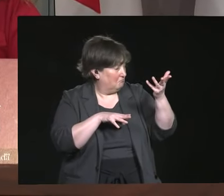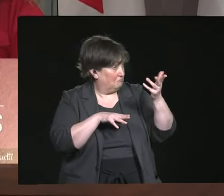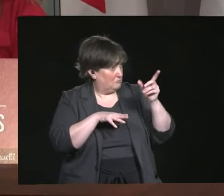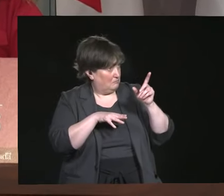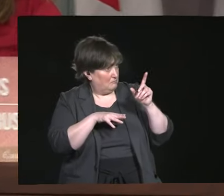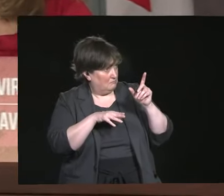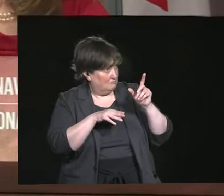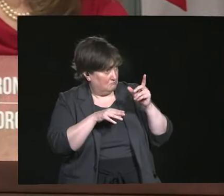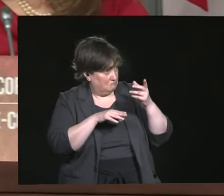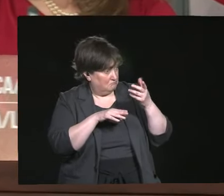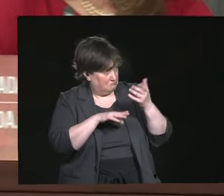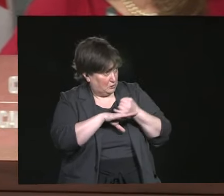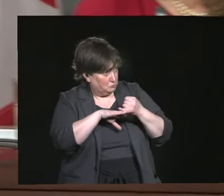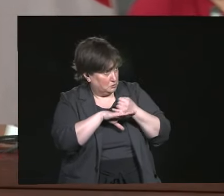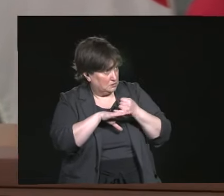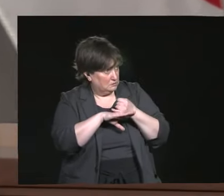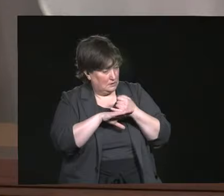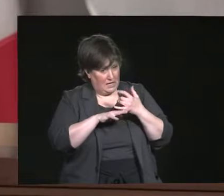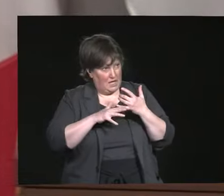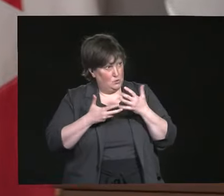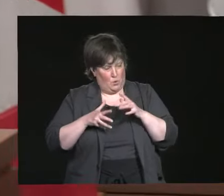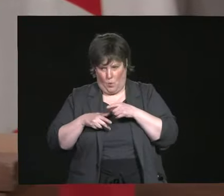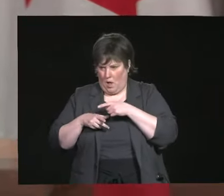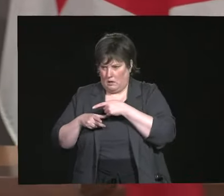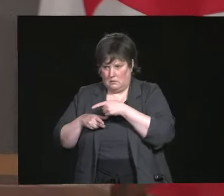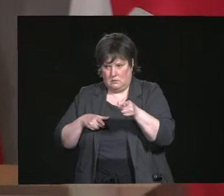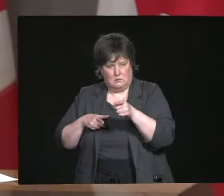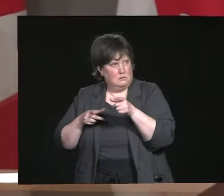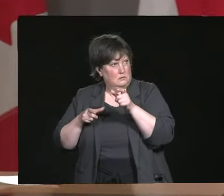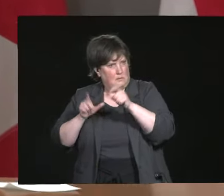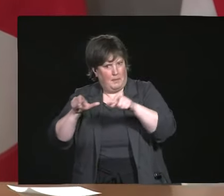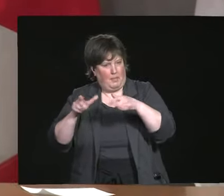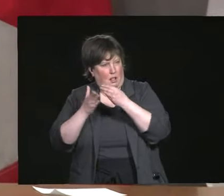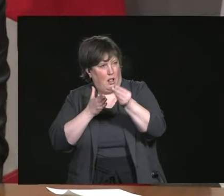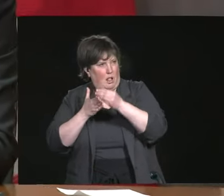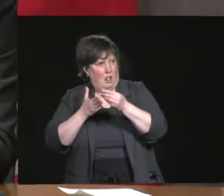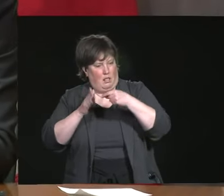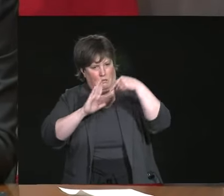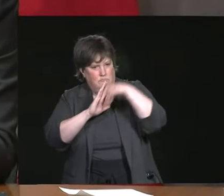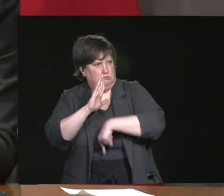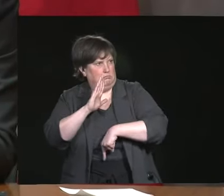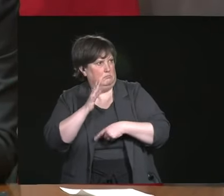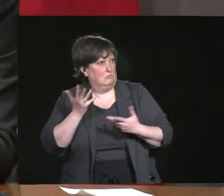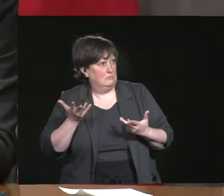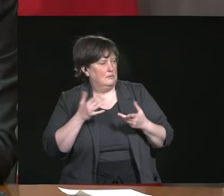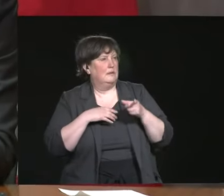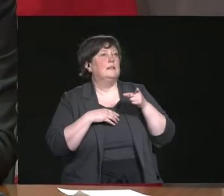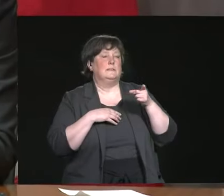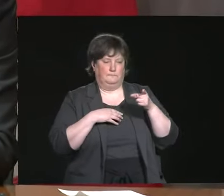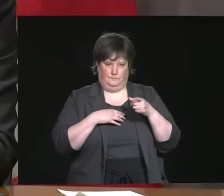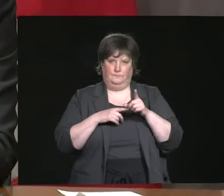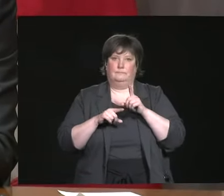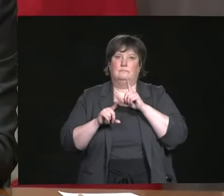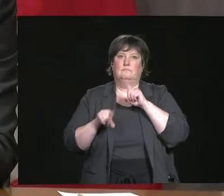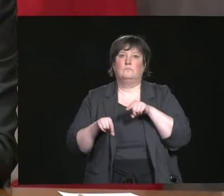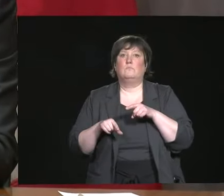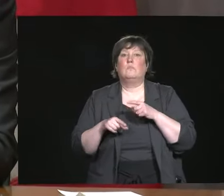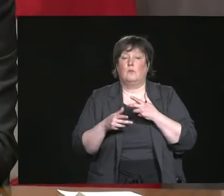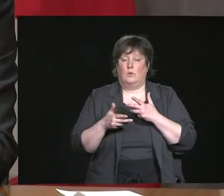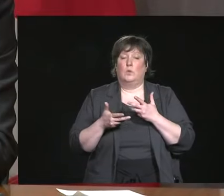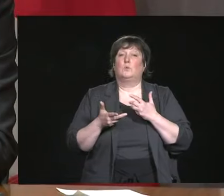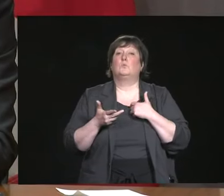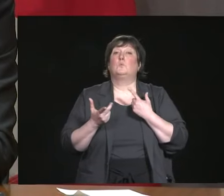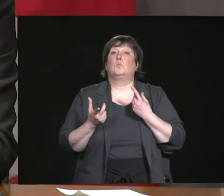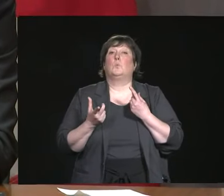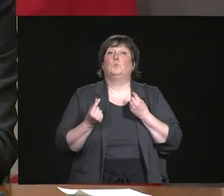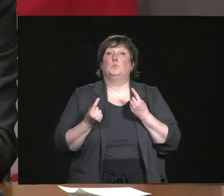aimerait voir, c'est deux choses. La première, c'est ce à quoi on s'attend évidemment des grandes banques, c'est qu'elles respectent, et ça inclut le mouvement Desjardins, leur engagement